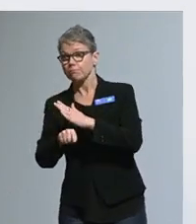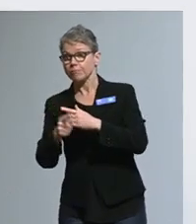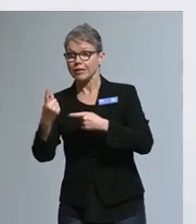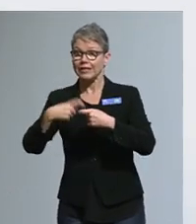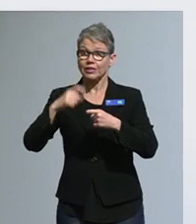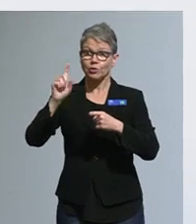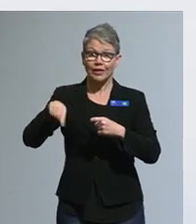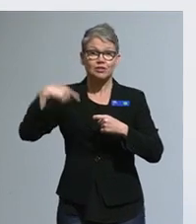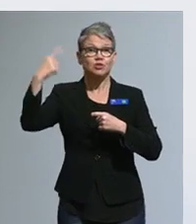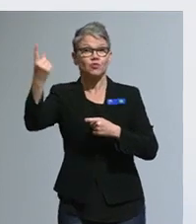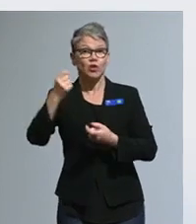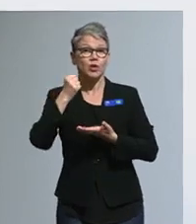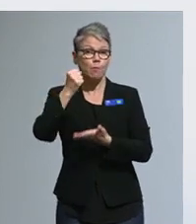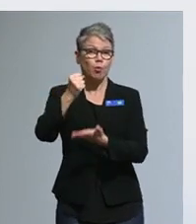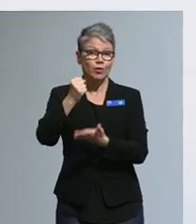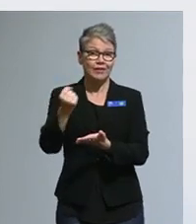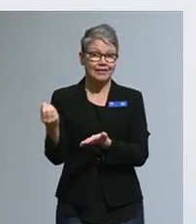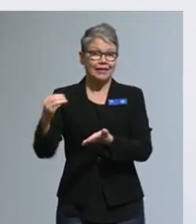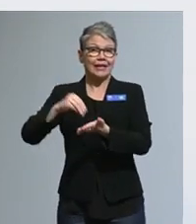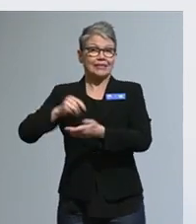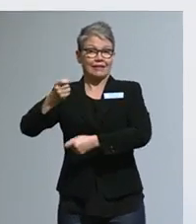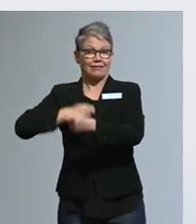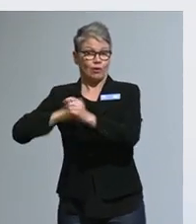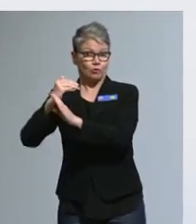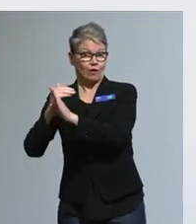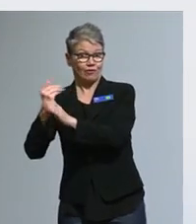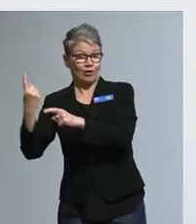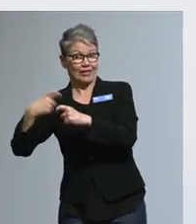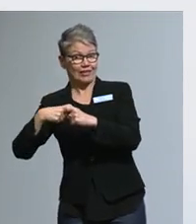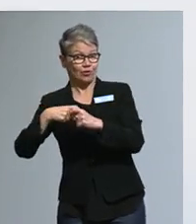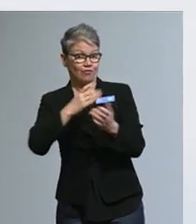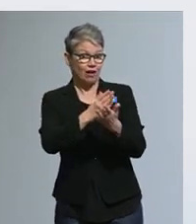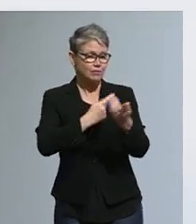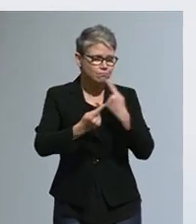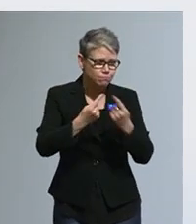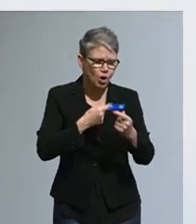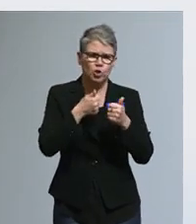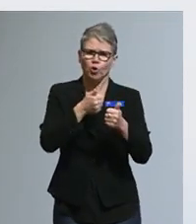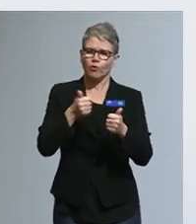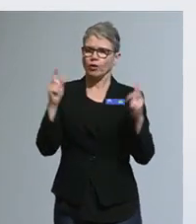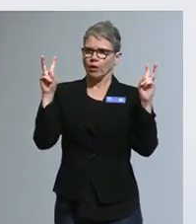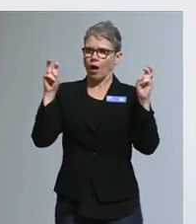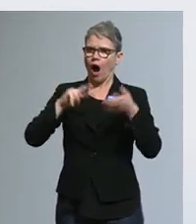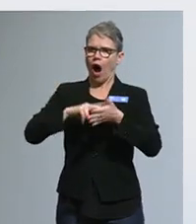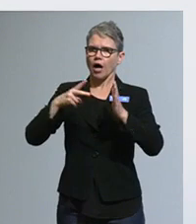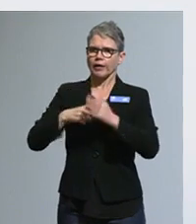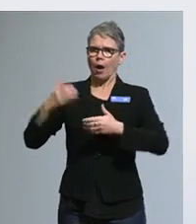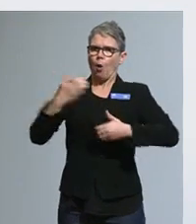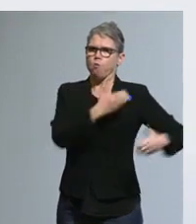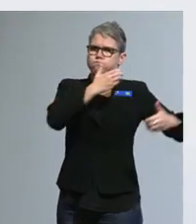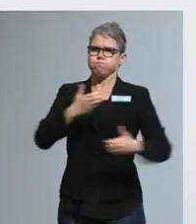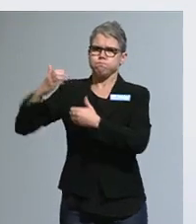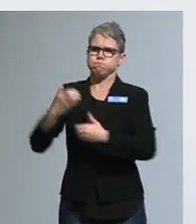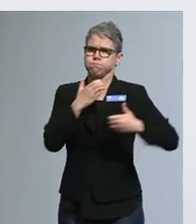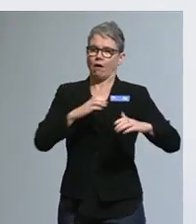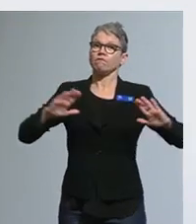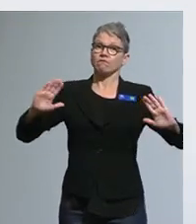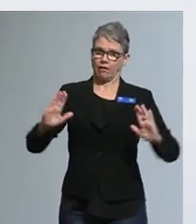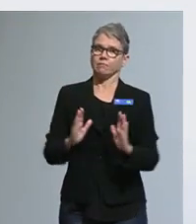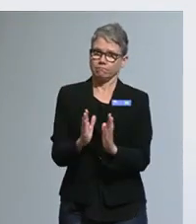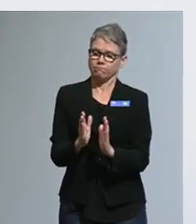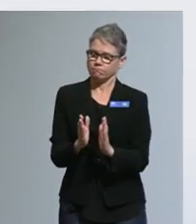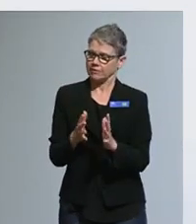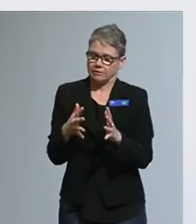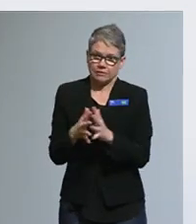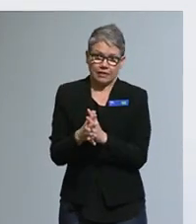ja lisätalousarvioihin liittyviä kysymyksiä, niin toive oli, että sitä hankehumppaa olisi vähemmän. Ja se on tässä järjestökentällä